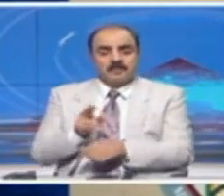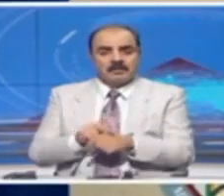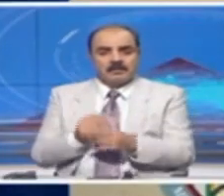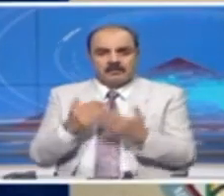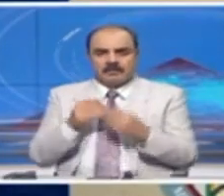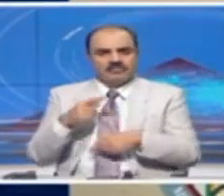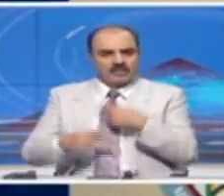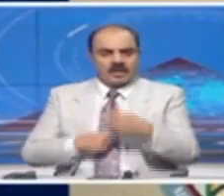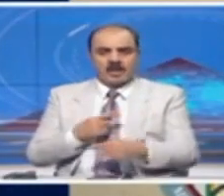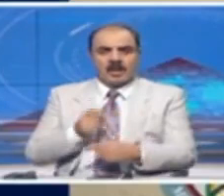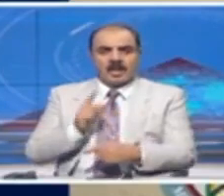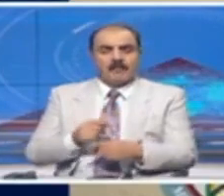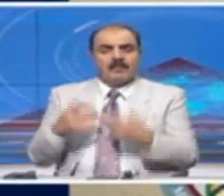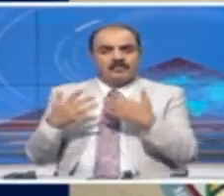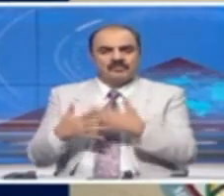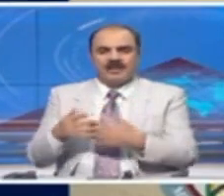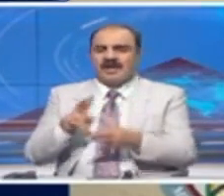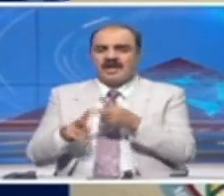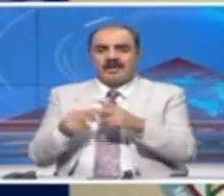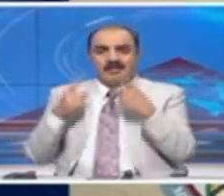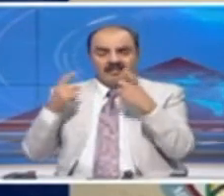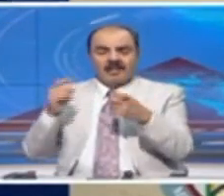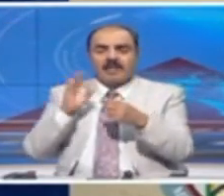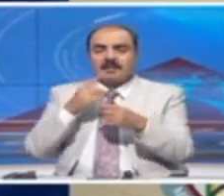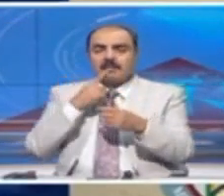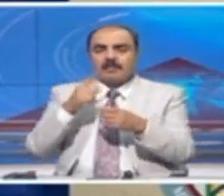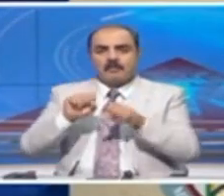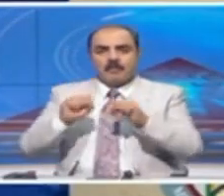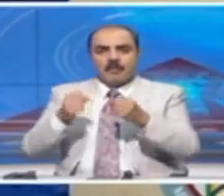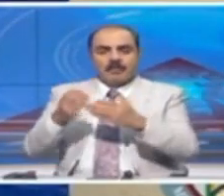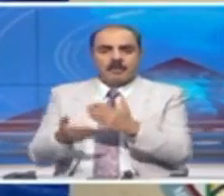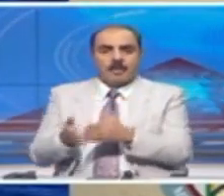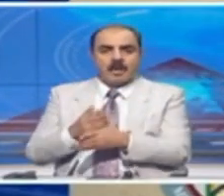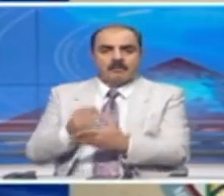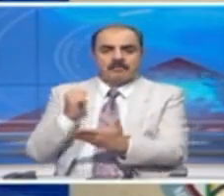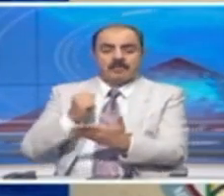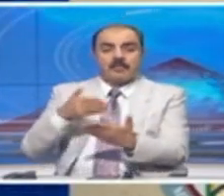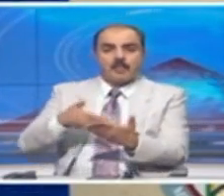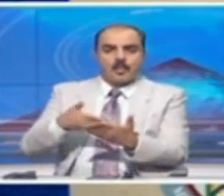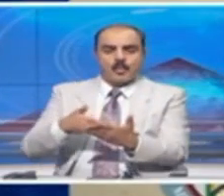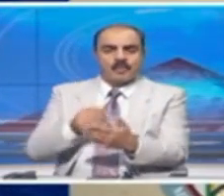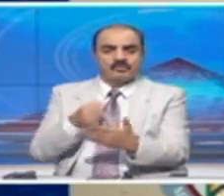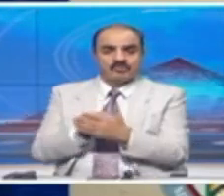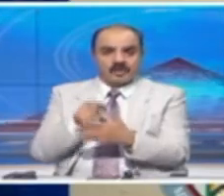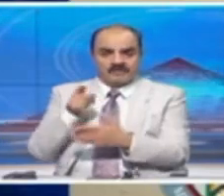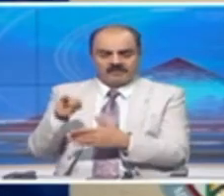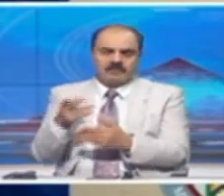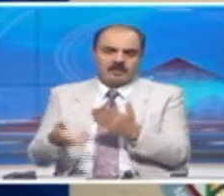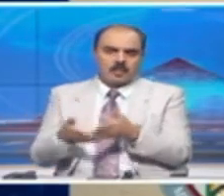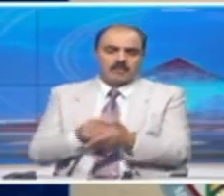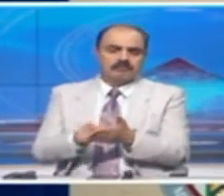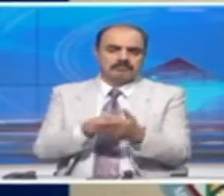دون تأجيل، مع عدم السماح بدخول أي بضائع يتم شحنها من الخارج إلى الموانئ المصرية إلا من خلال